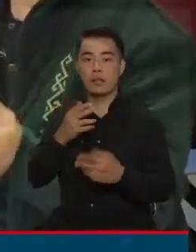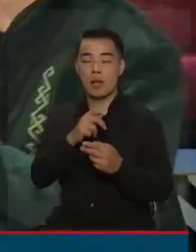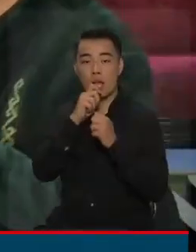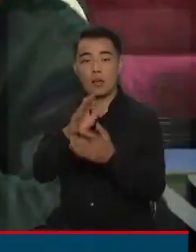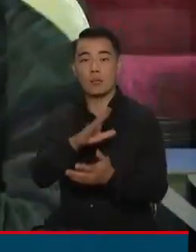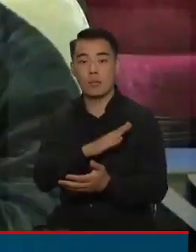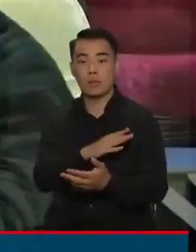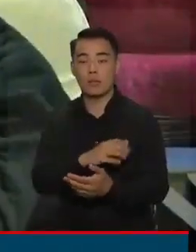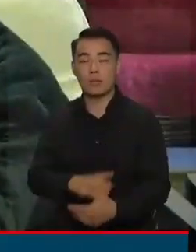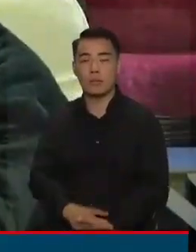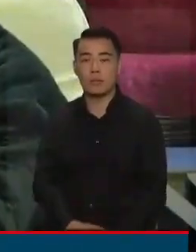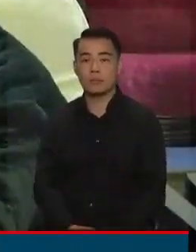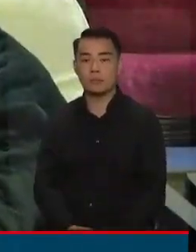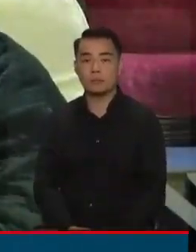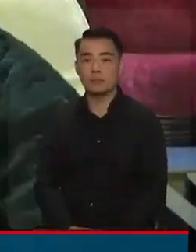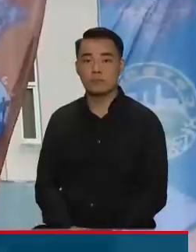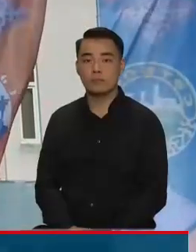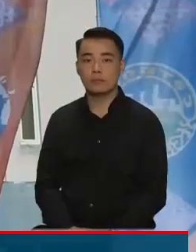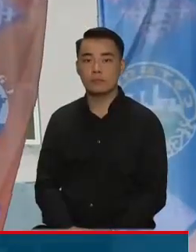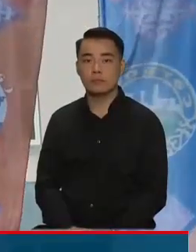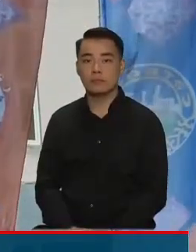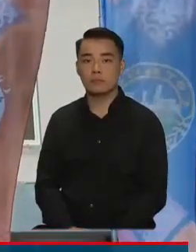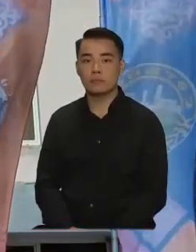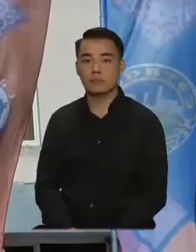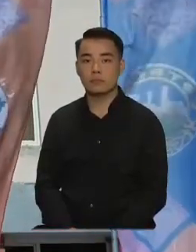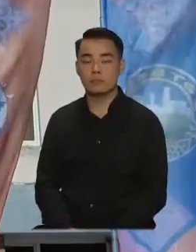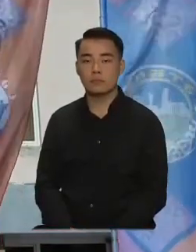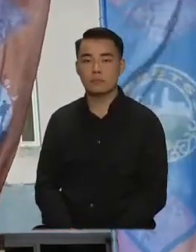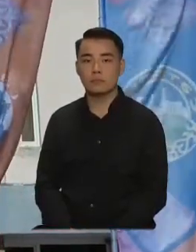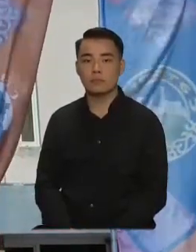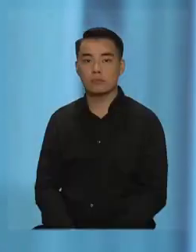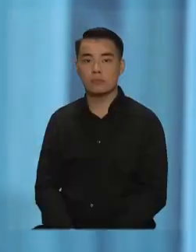иеленді. Айзада Орасхан, Нұрлан Бақыт, Жібек жолы, Ұлытау.